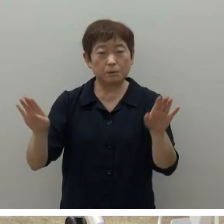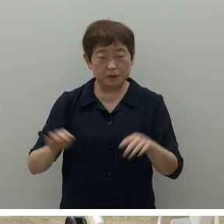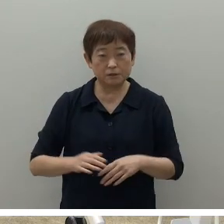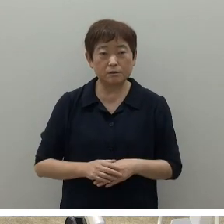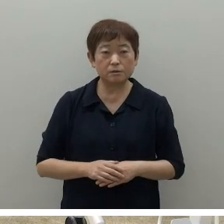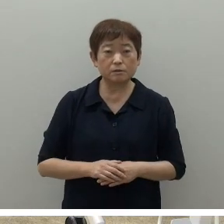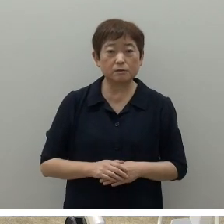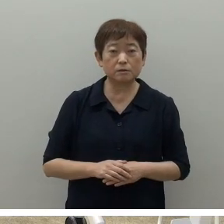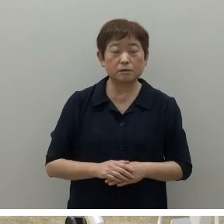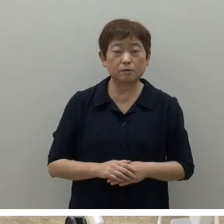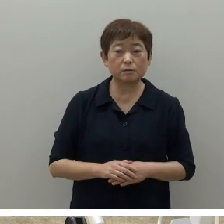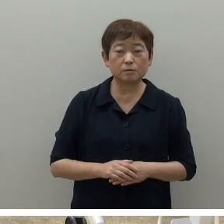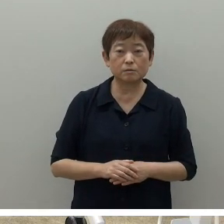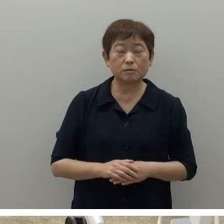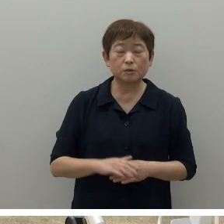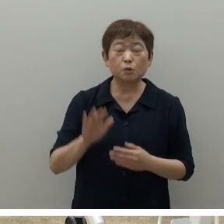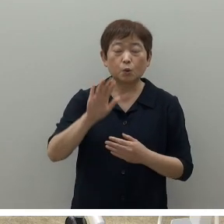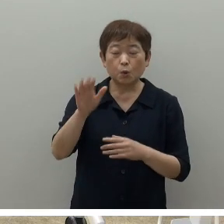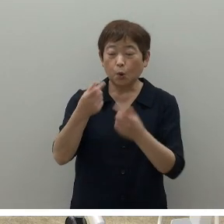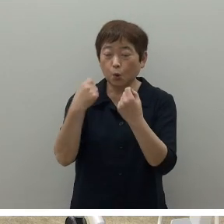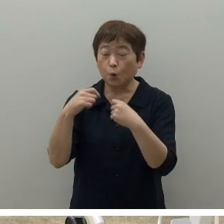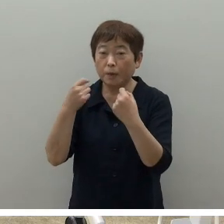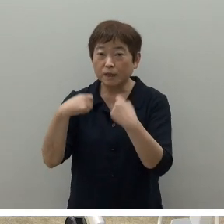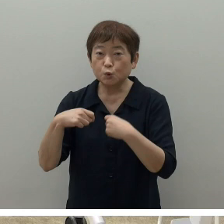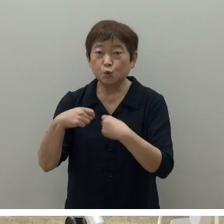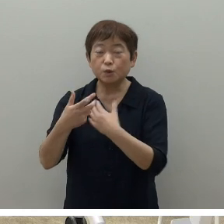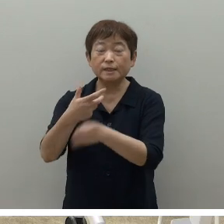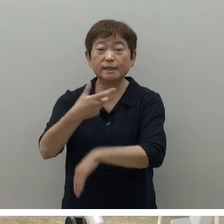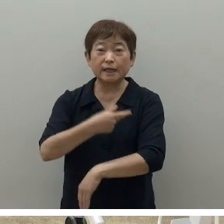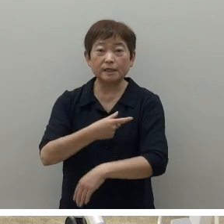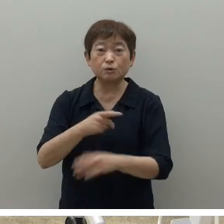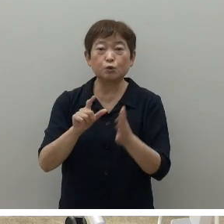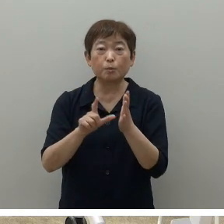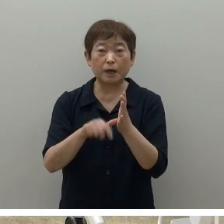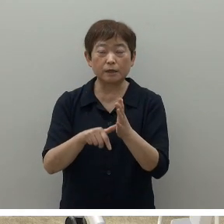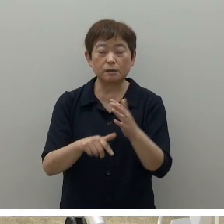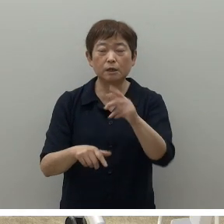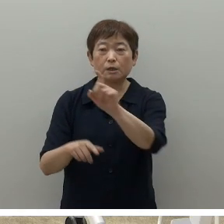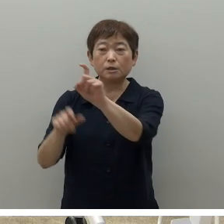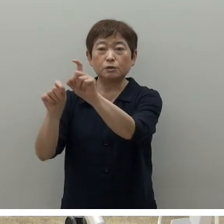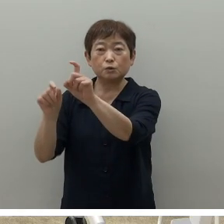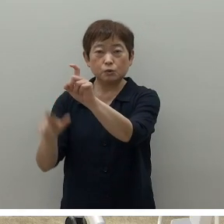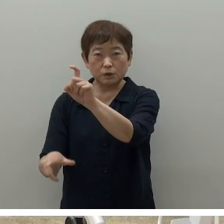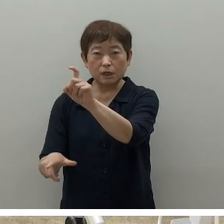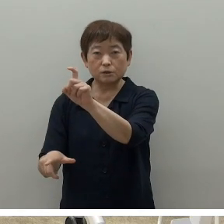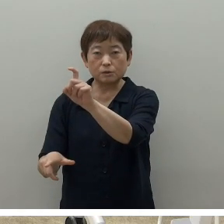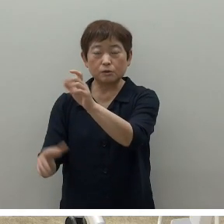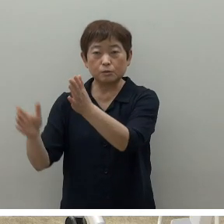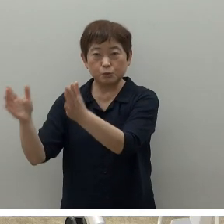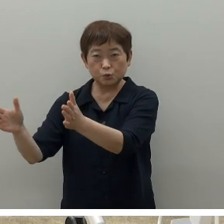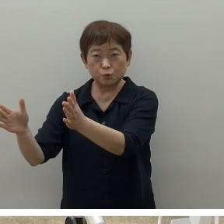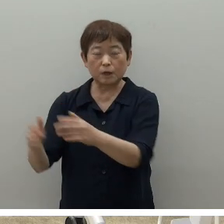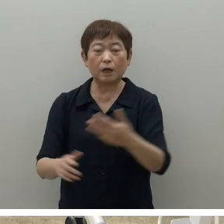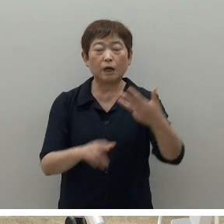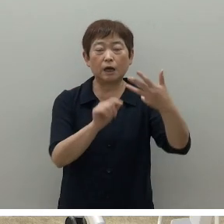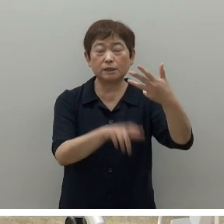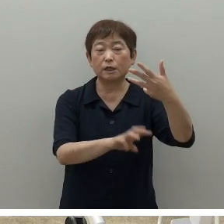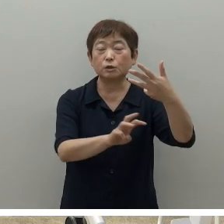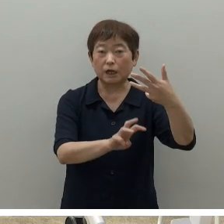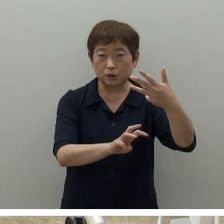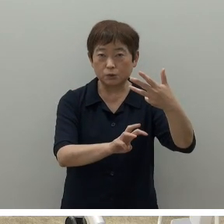。そしてその後は個別接種になりますけれども、10月分につきましては8月31日